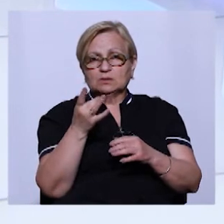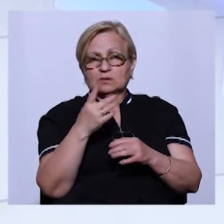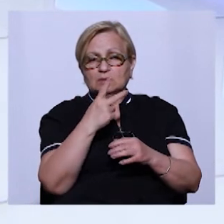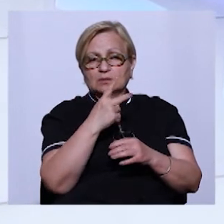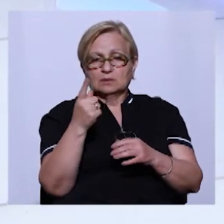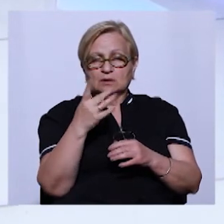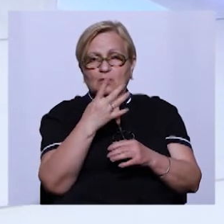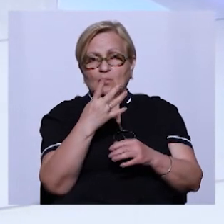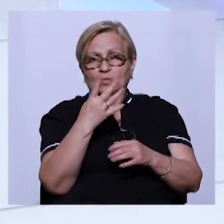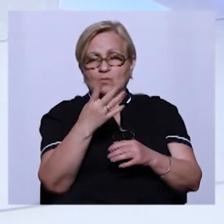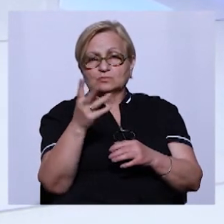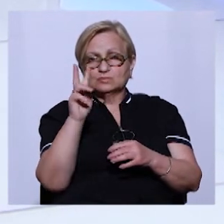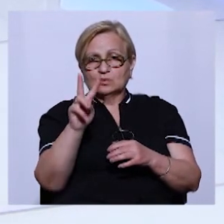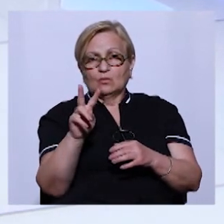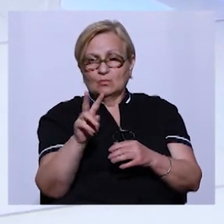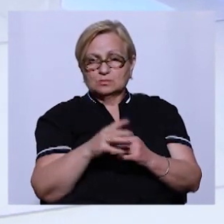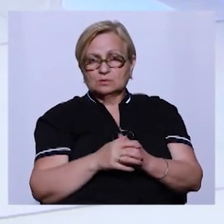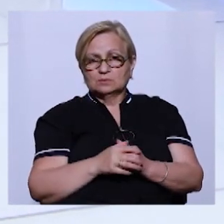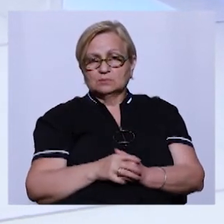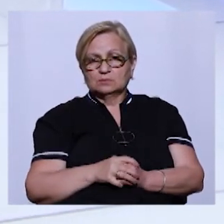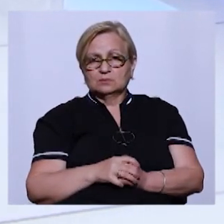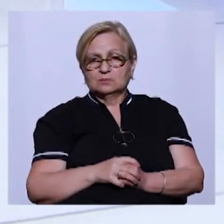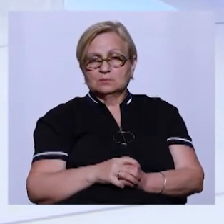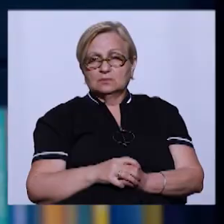21, რომელიც არის 42.